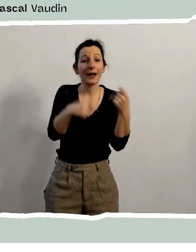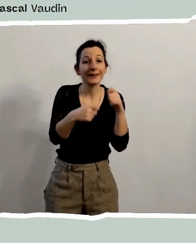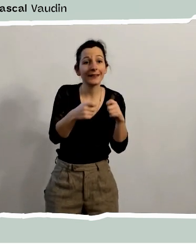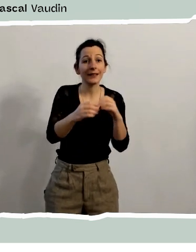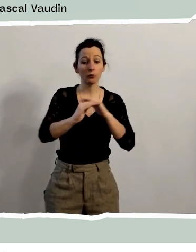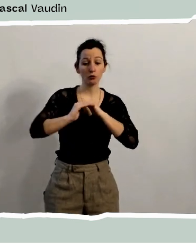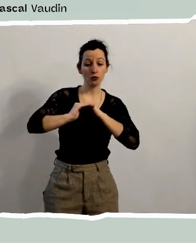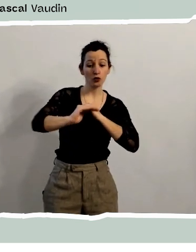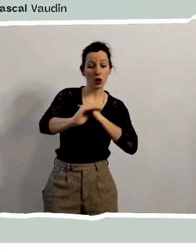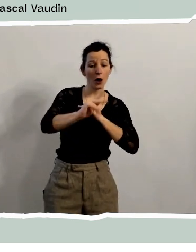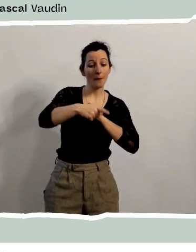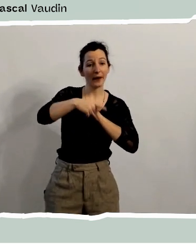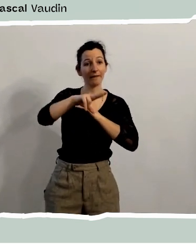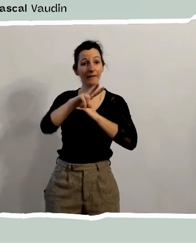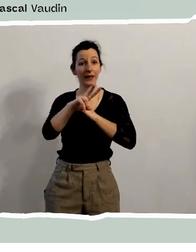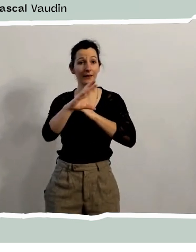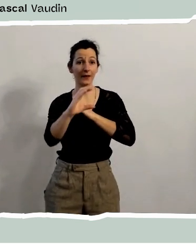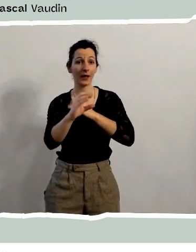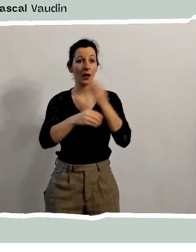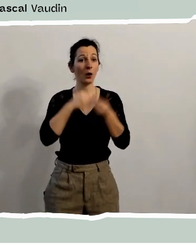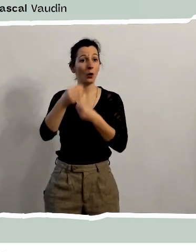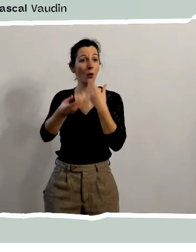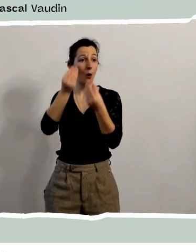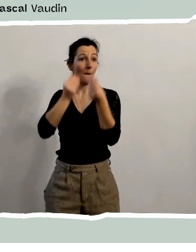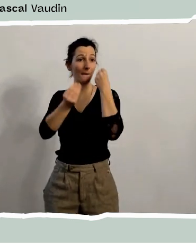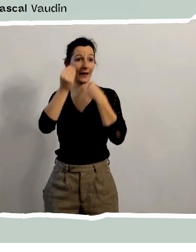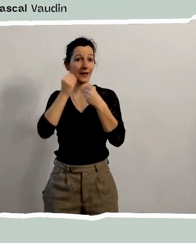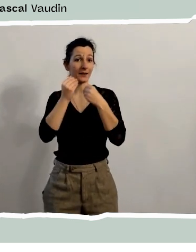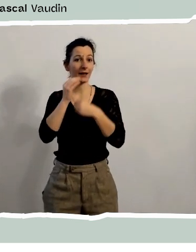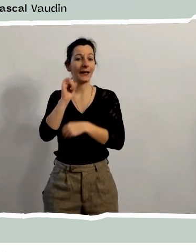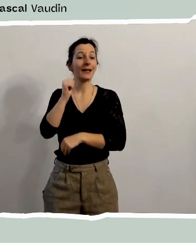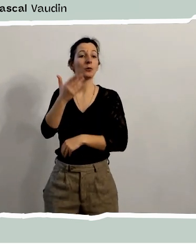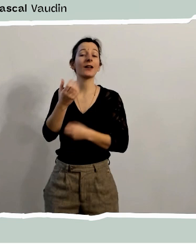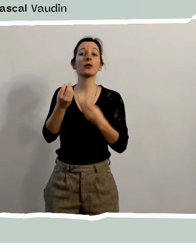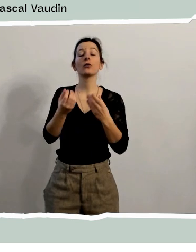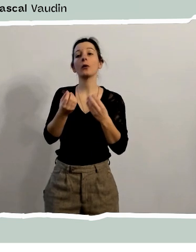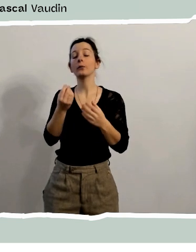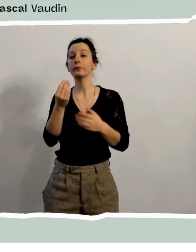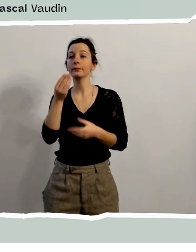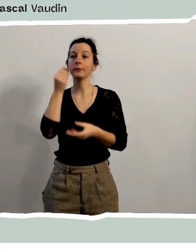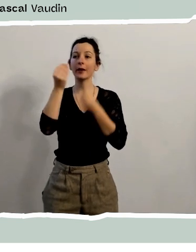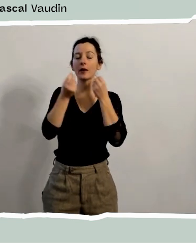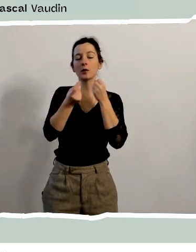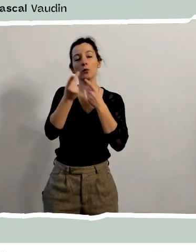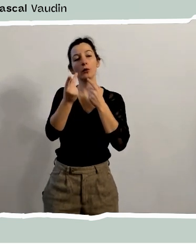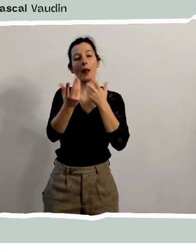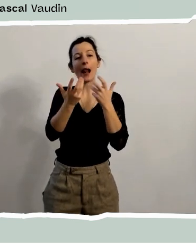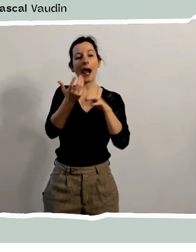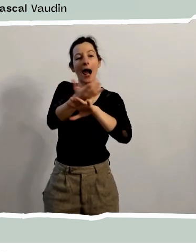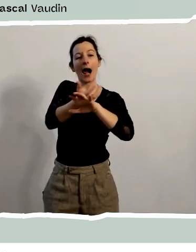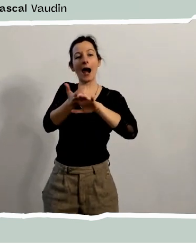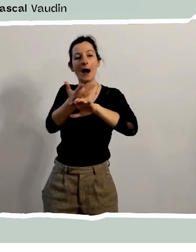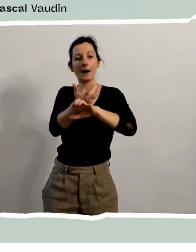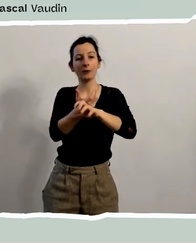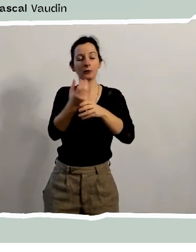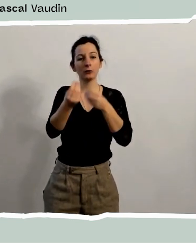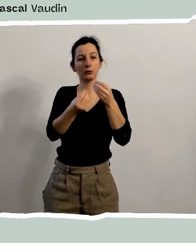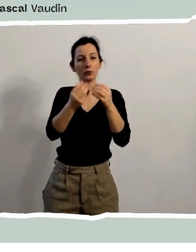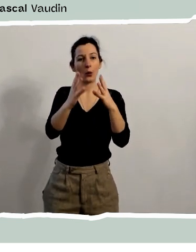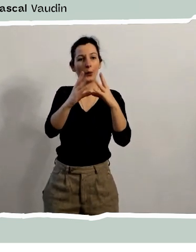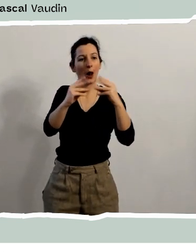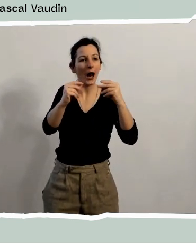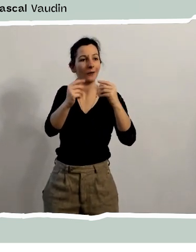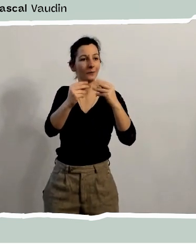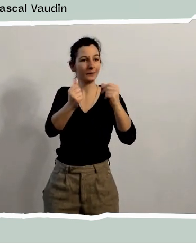les phtalates, et les cosmétiques. C'est ce qui rend les cosmétiques, c'est ce qui les rend peut-être plus brillants, et c'est ce qui leur donne une certaine